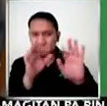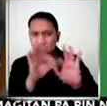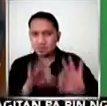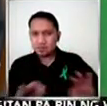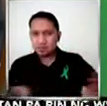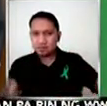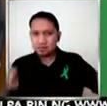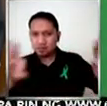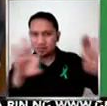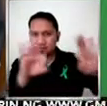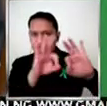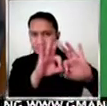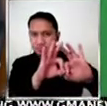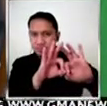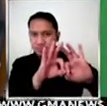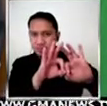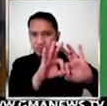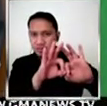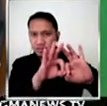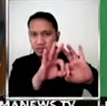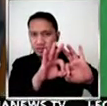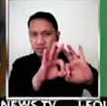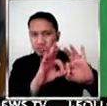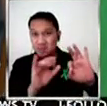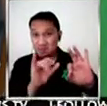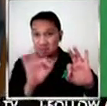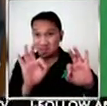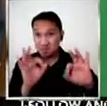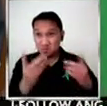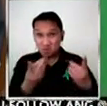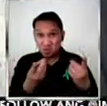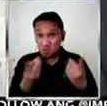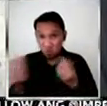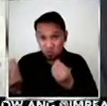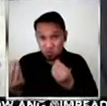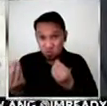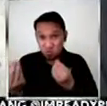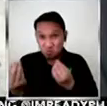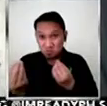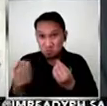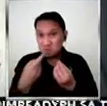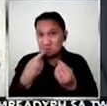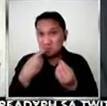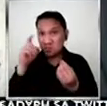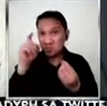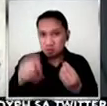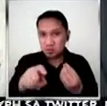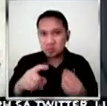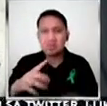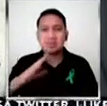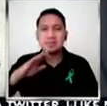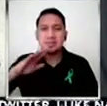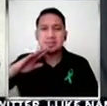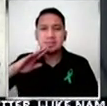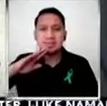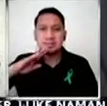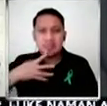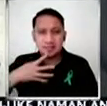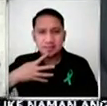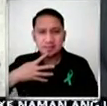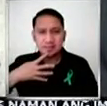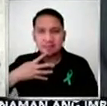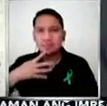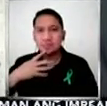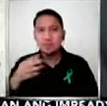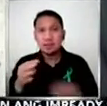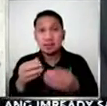we implement such thing, We are serious about it. Wala na extension sa condo? Wala. You don't see